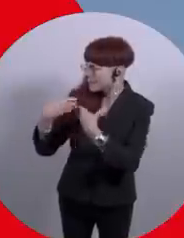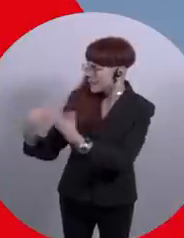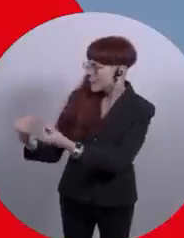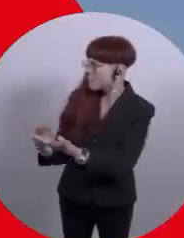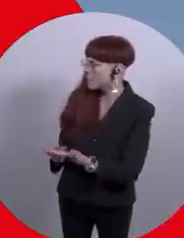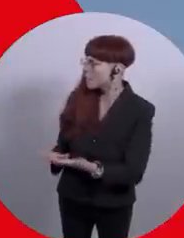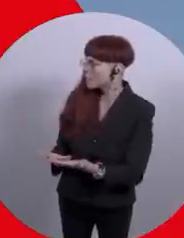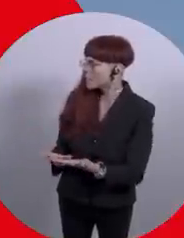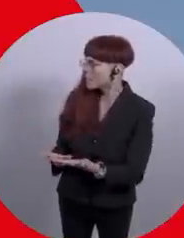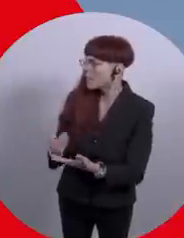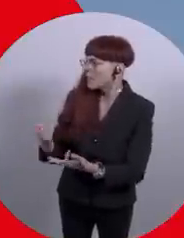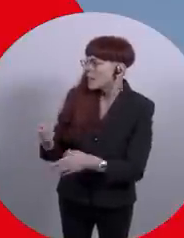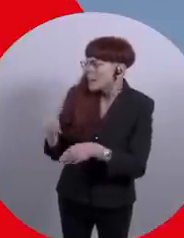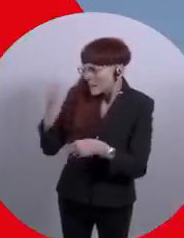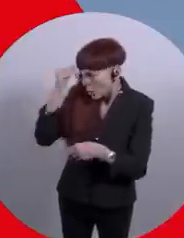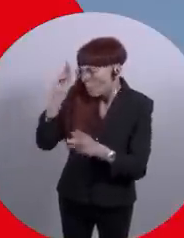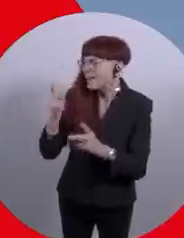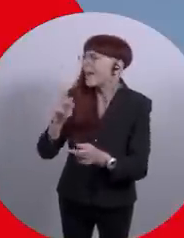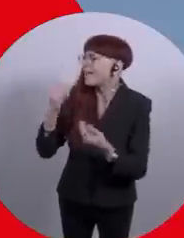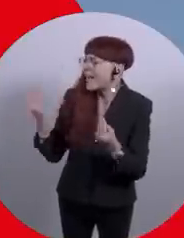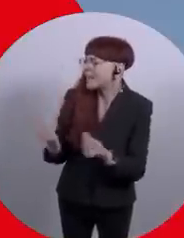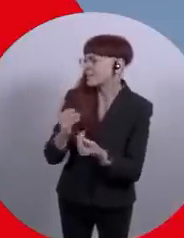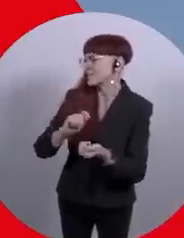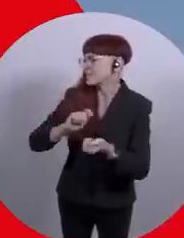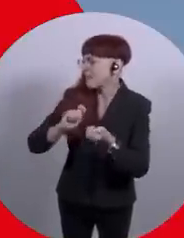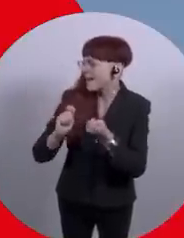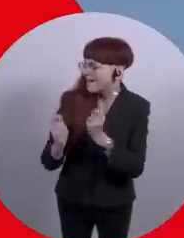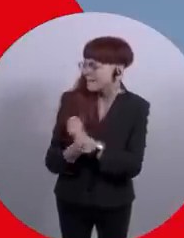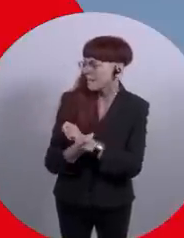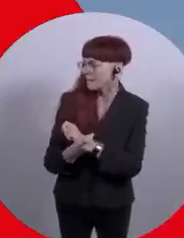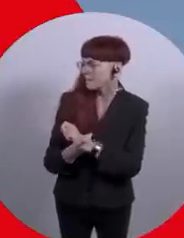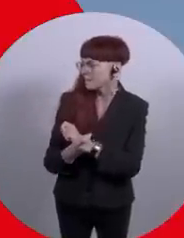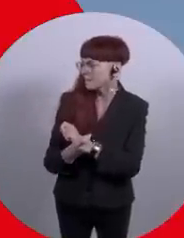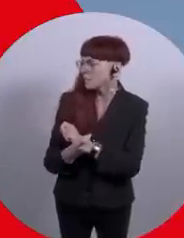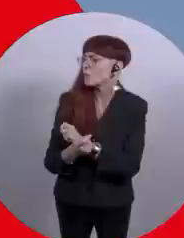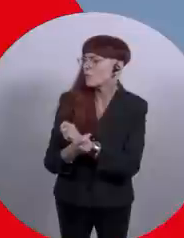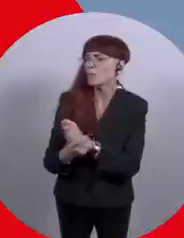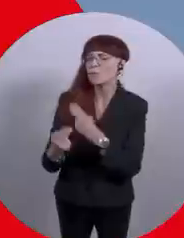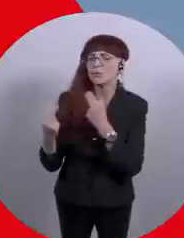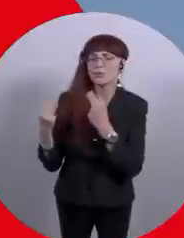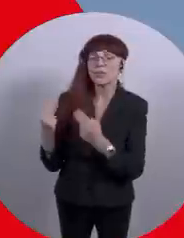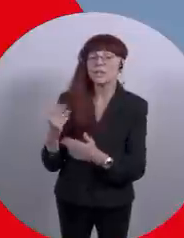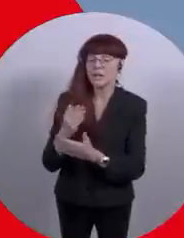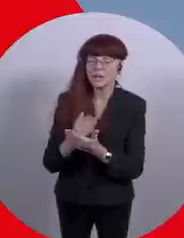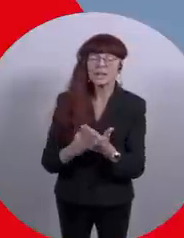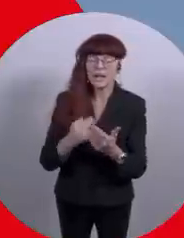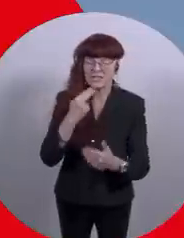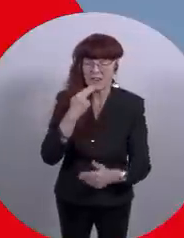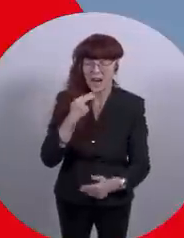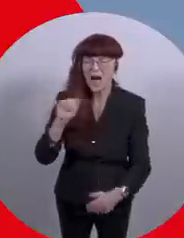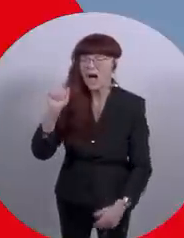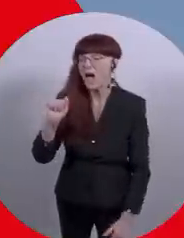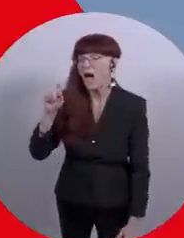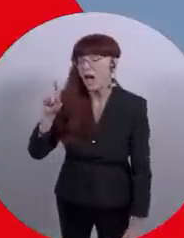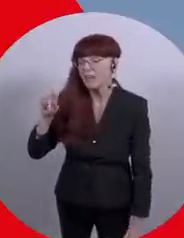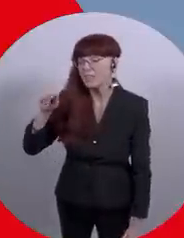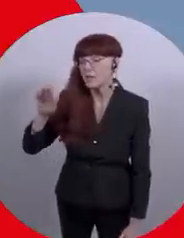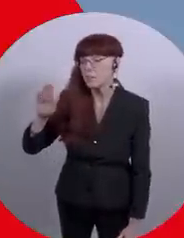dass wir etwas bewegen könnt und dann nicht unwesentlichen Anteil hat die Naturform